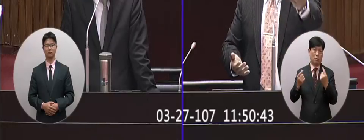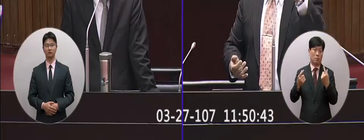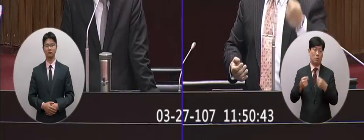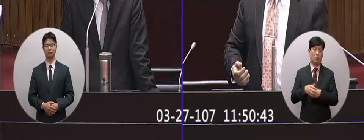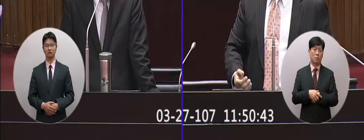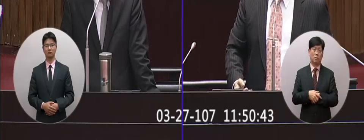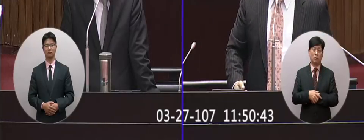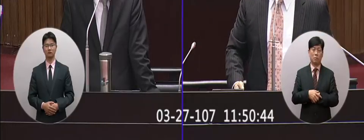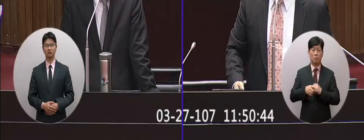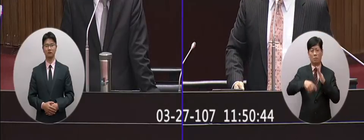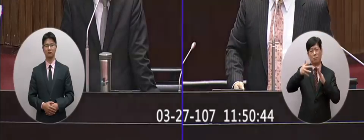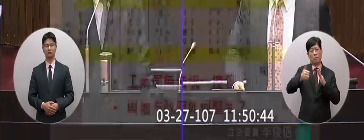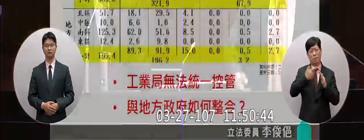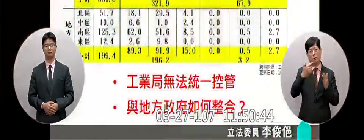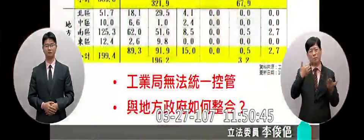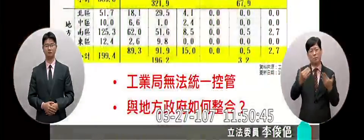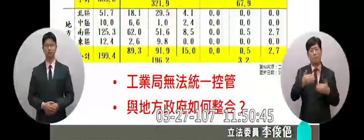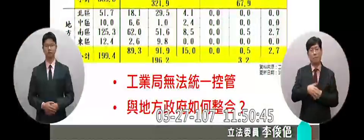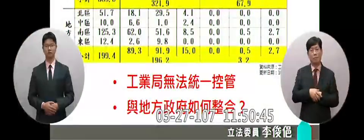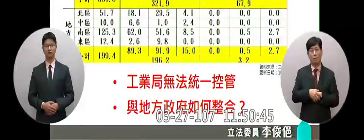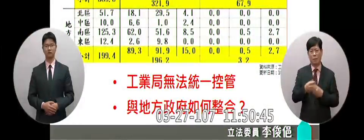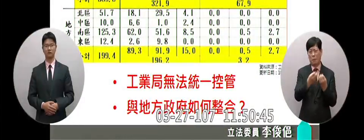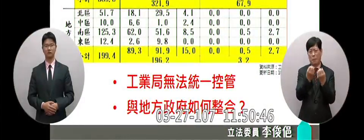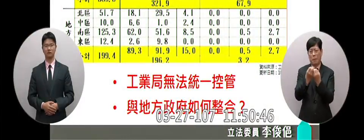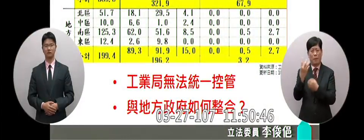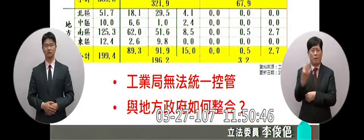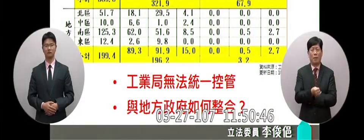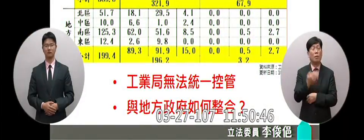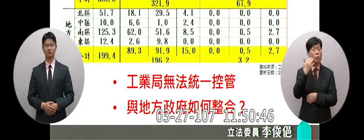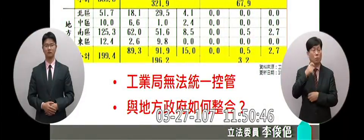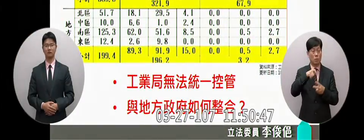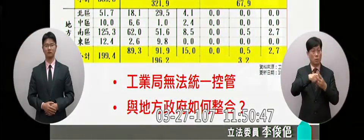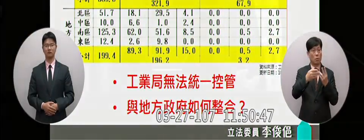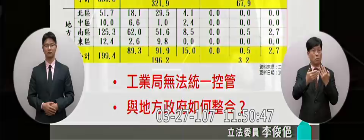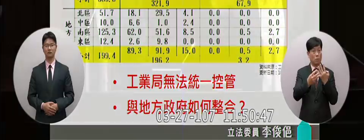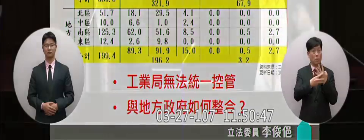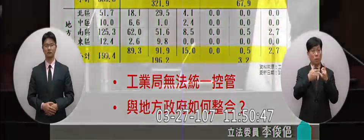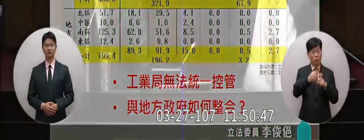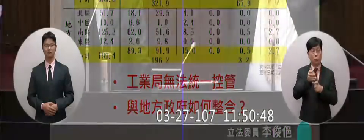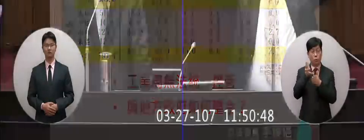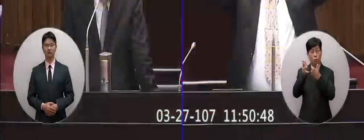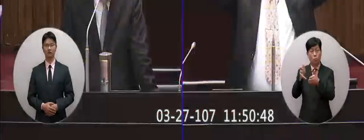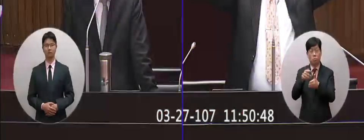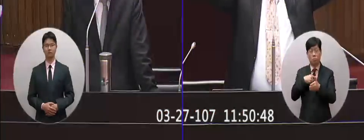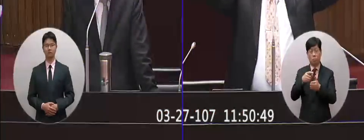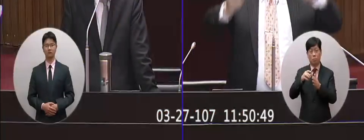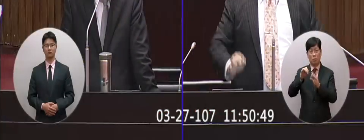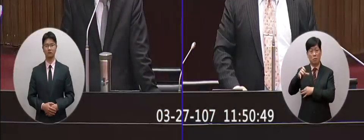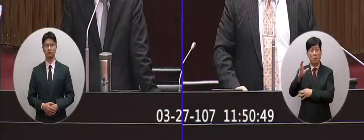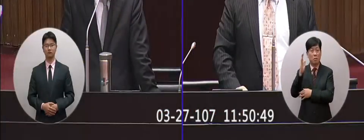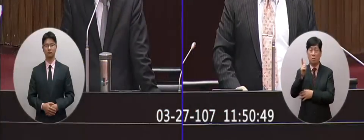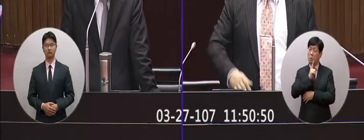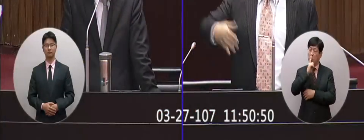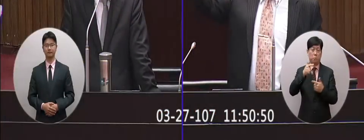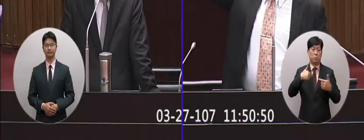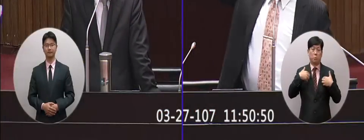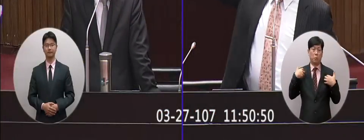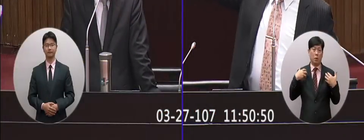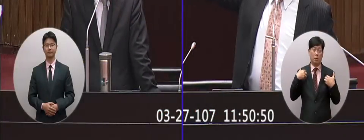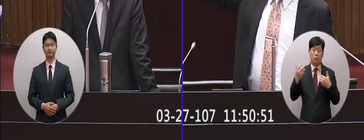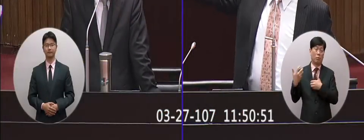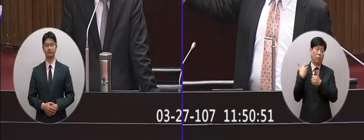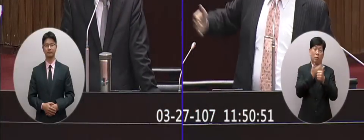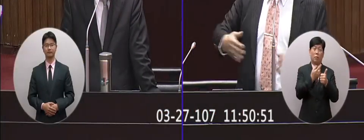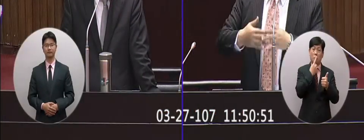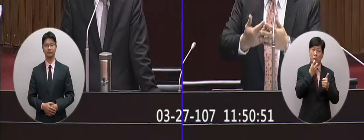这我请院长非常清楚，这个不断的发生嘛。如果工业区那找到地方政府，地方政府说黑不起瓜罐了，黑不起瓜罐了。又